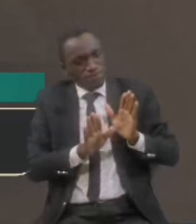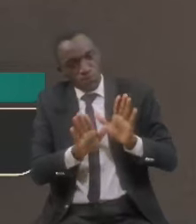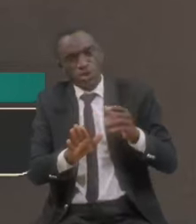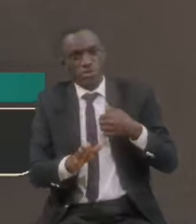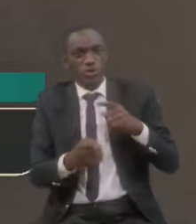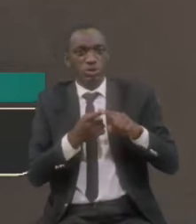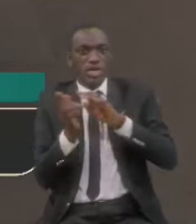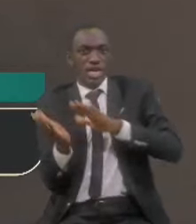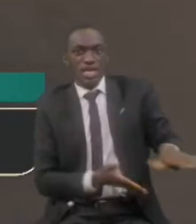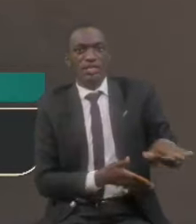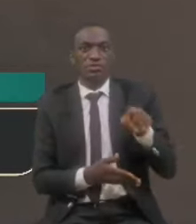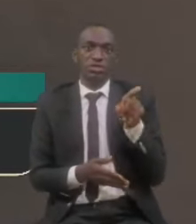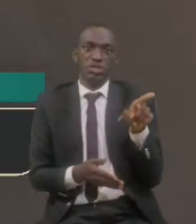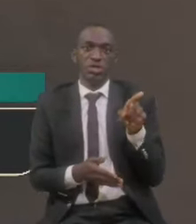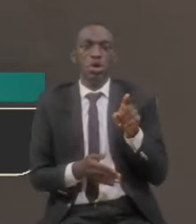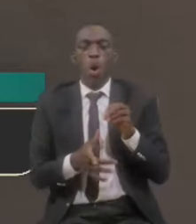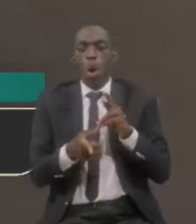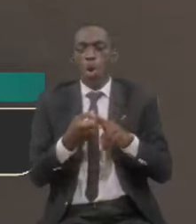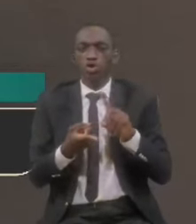de te quitter ou de retourner.